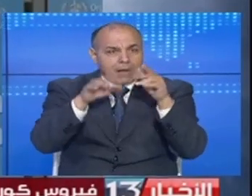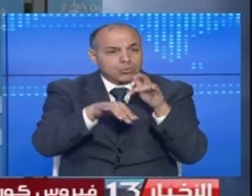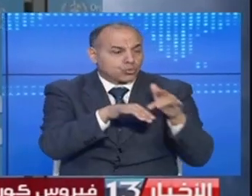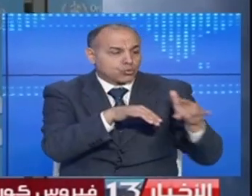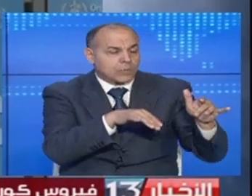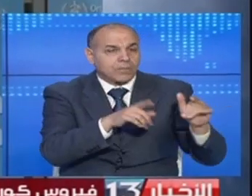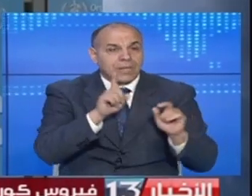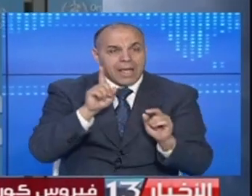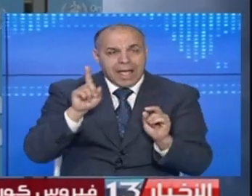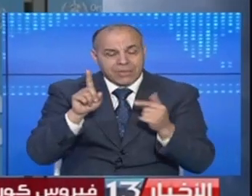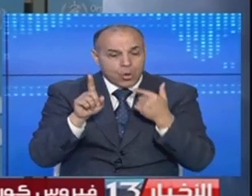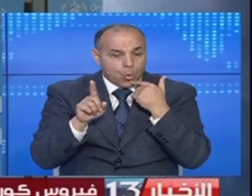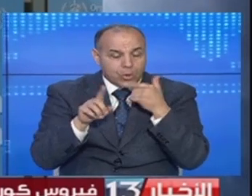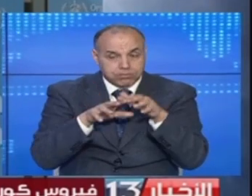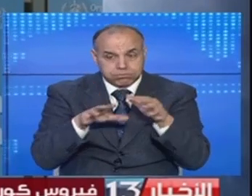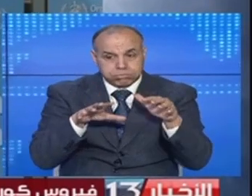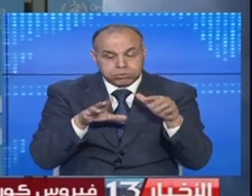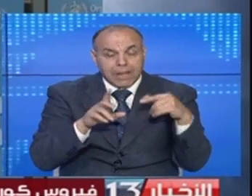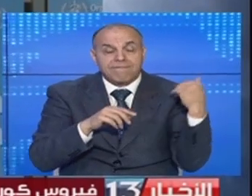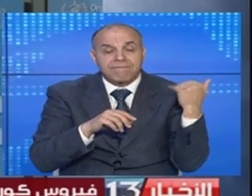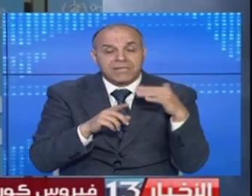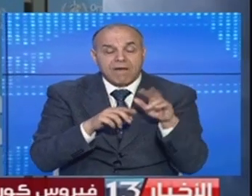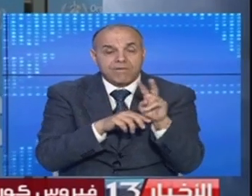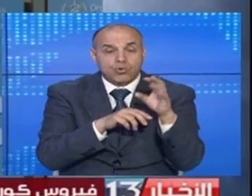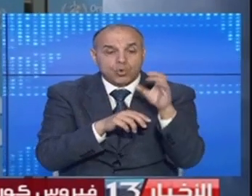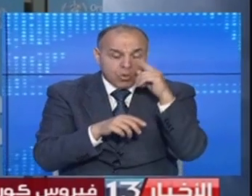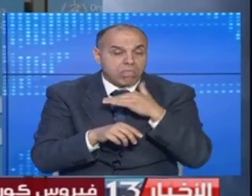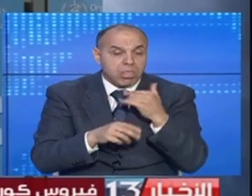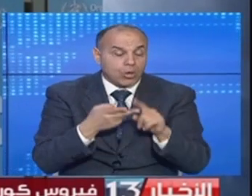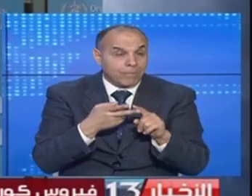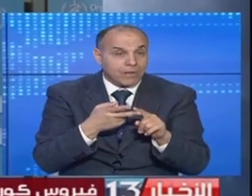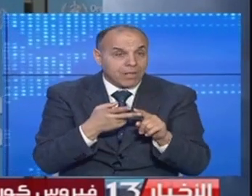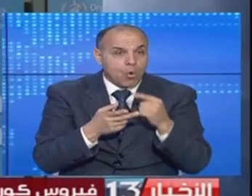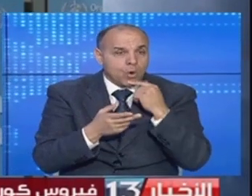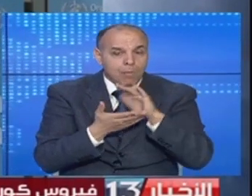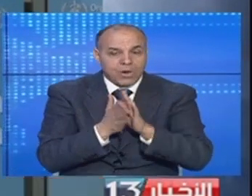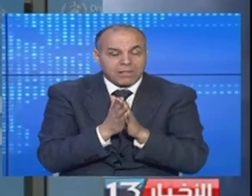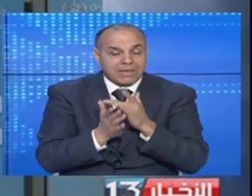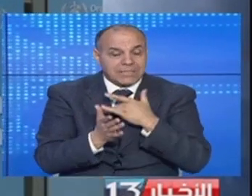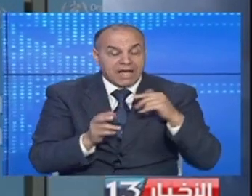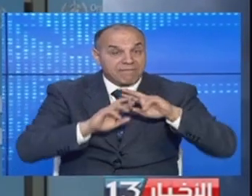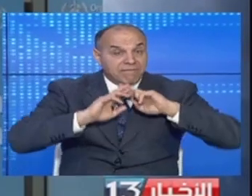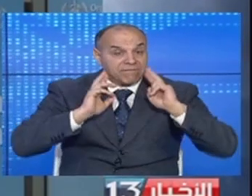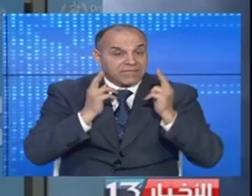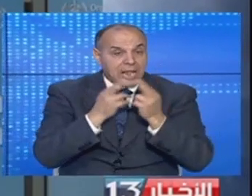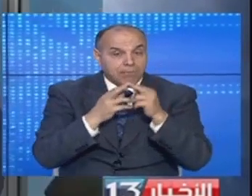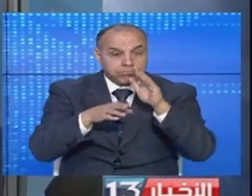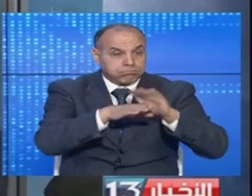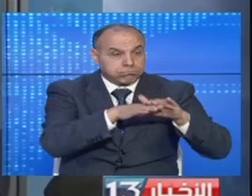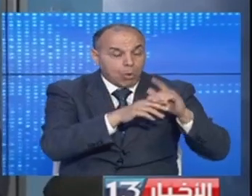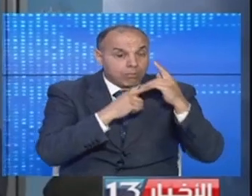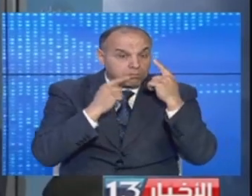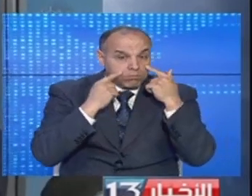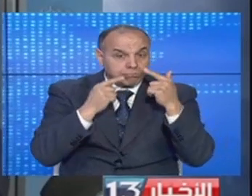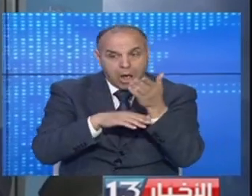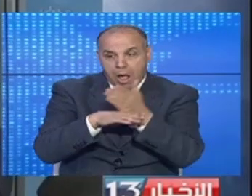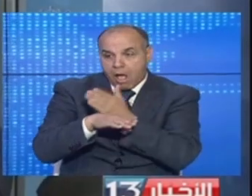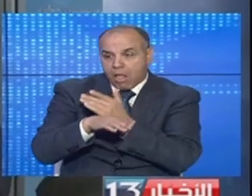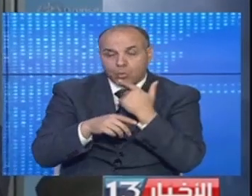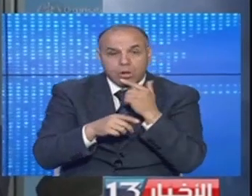وعلى خلفيه هذا الانتشار المتسارع للفيروس القاتل حثت منظمه الصحه العالميه الدول على استكمال استعداداتها